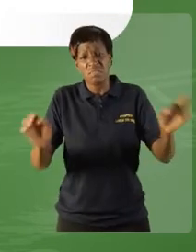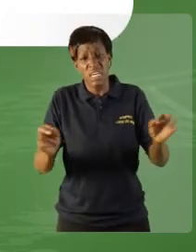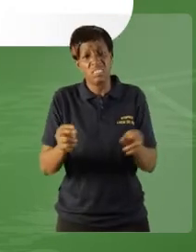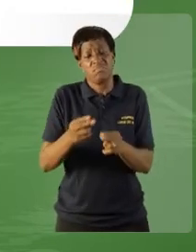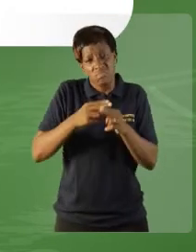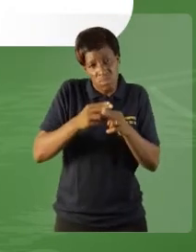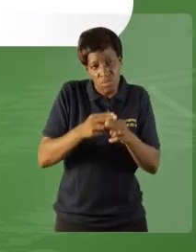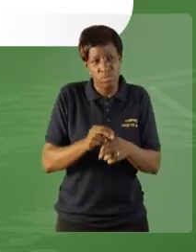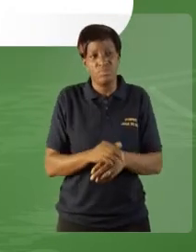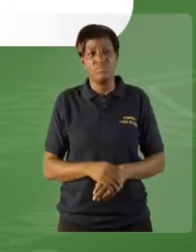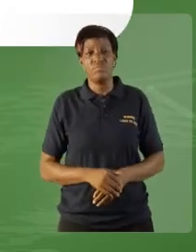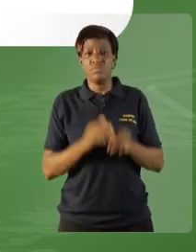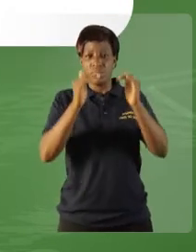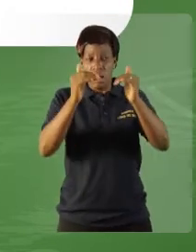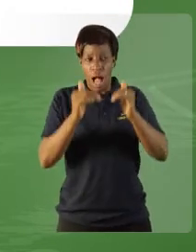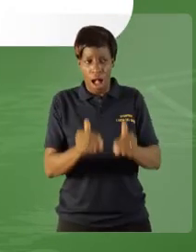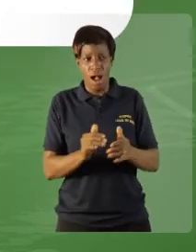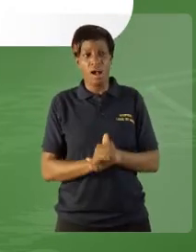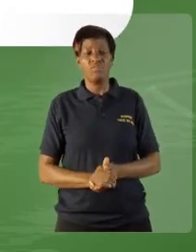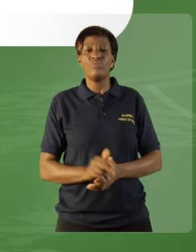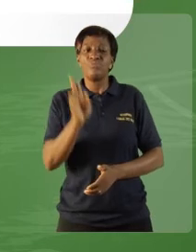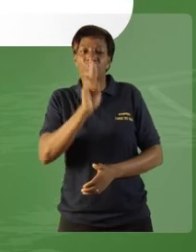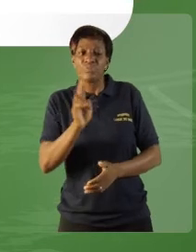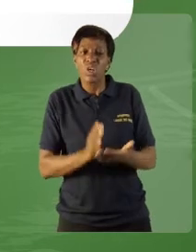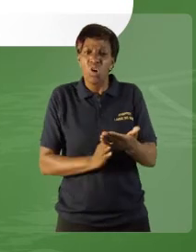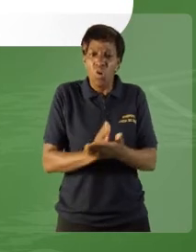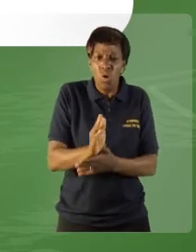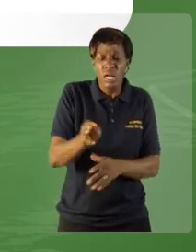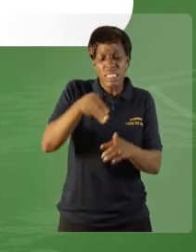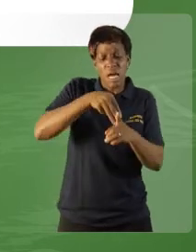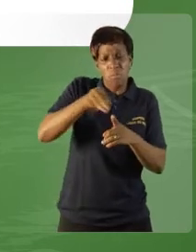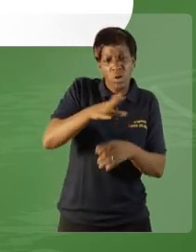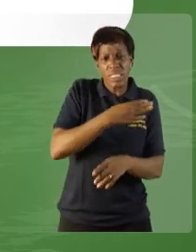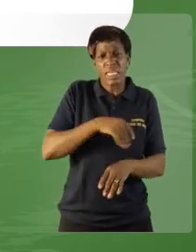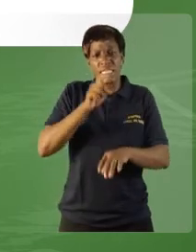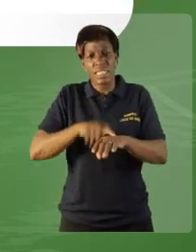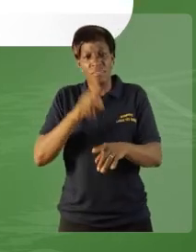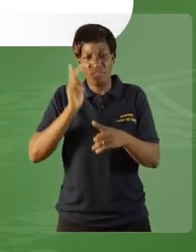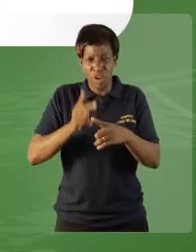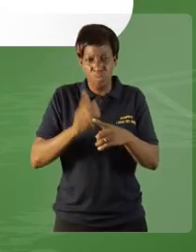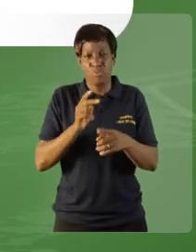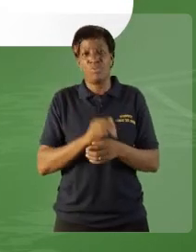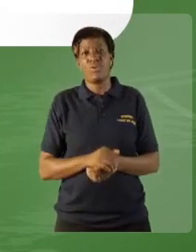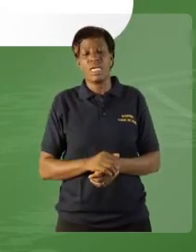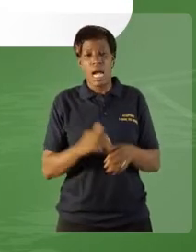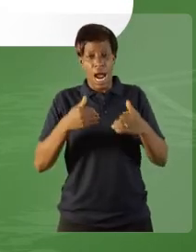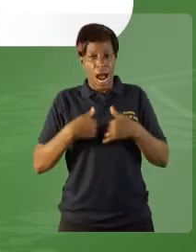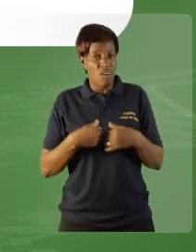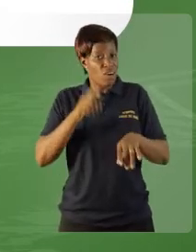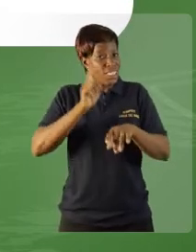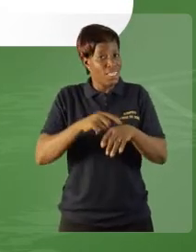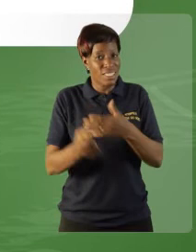Nous avons un usage correct des modes et temps verbaux. Nous avons les temps simples